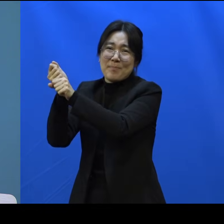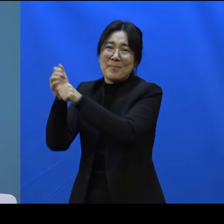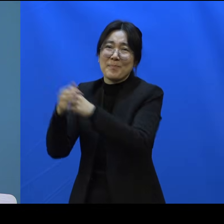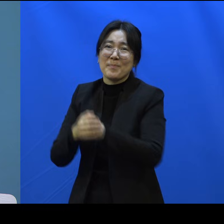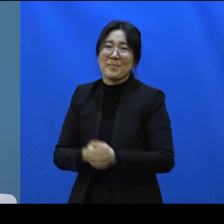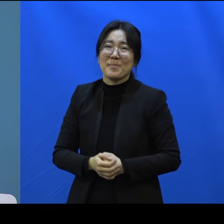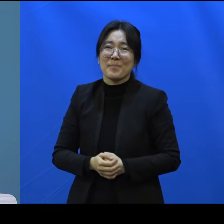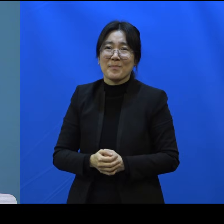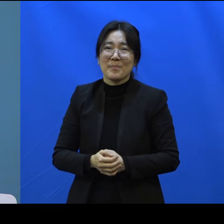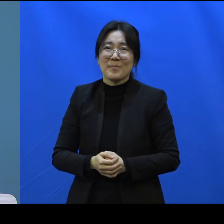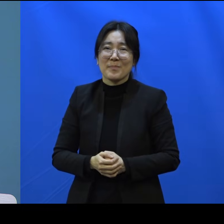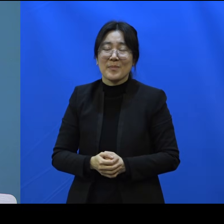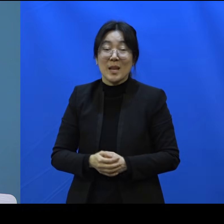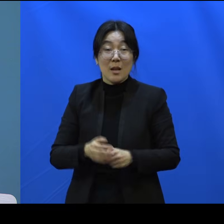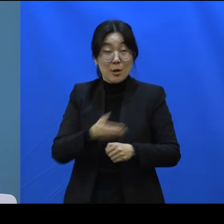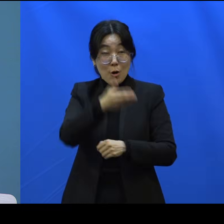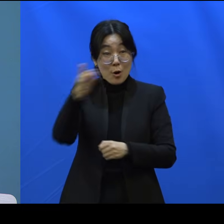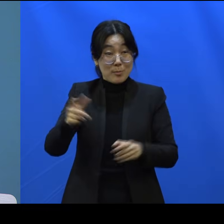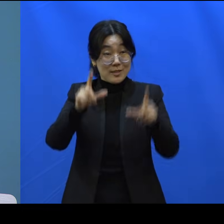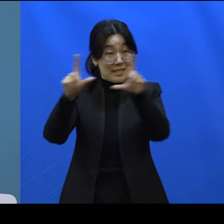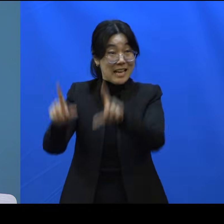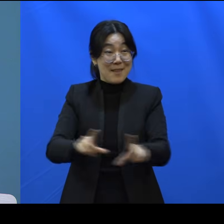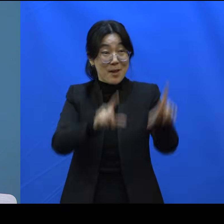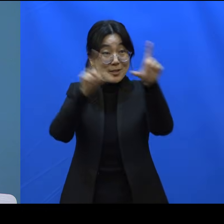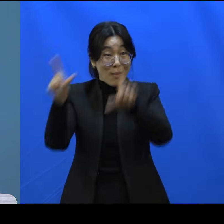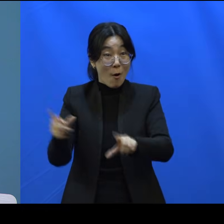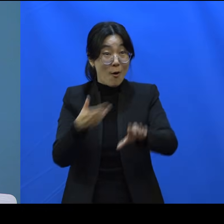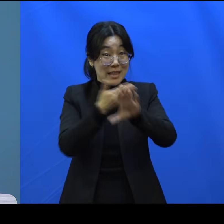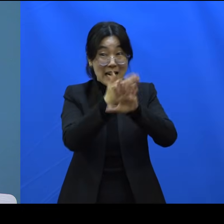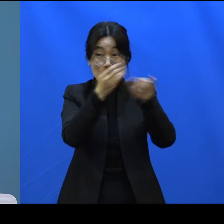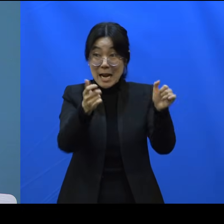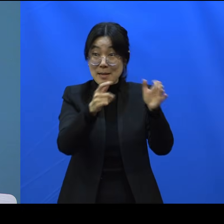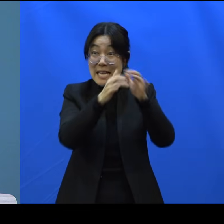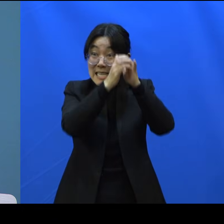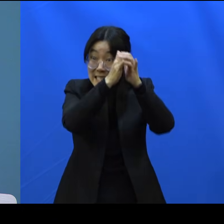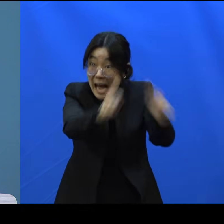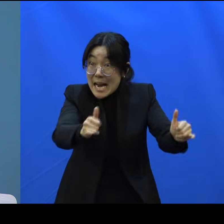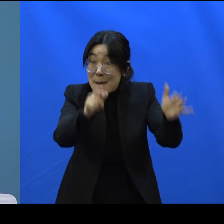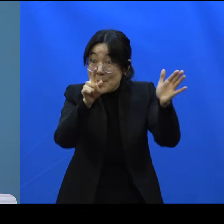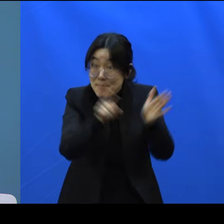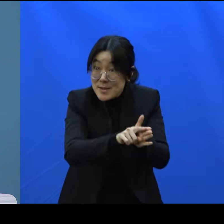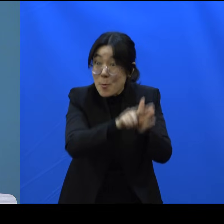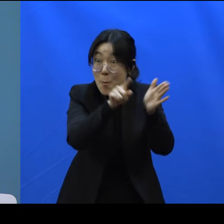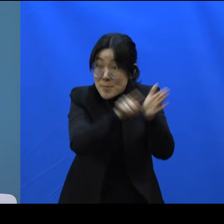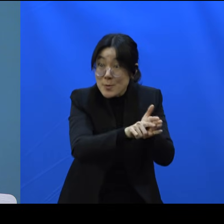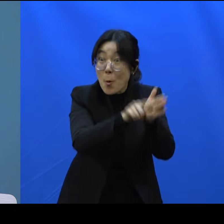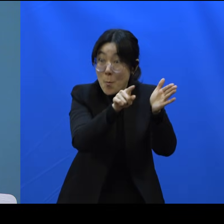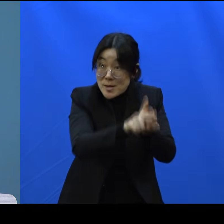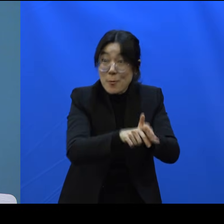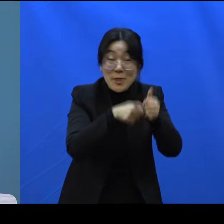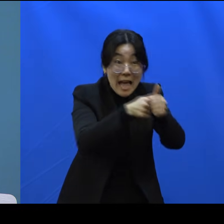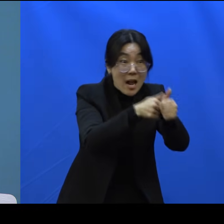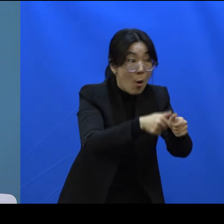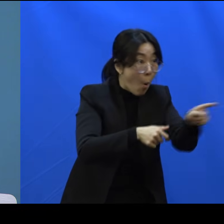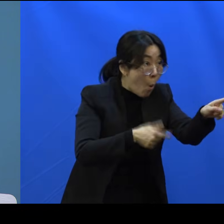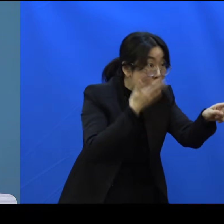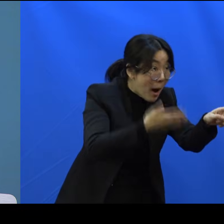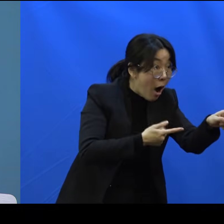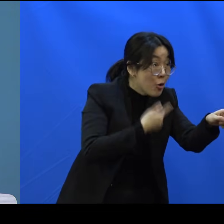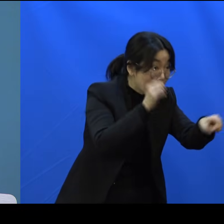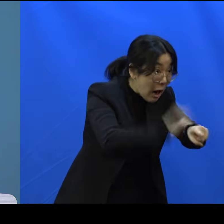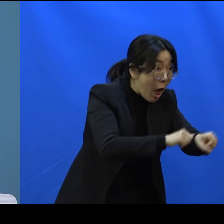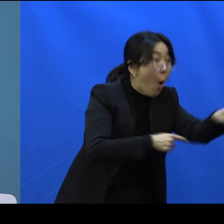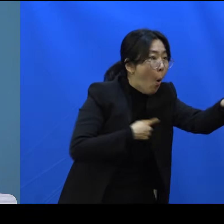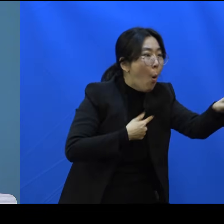고생을 많이 해야 되는 거예요. 인생이 진짜 그냥 뭐 자충우돌 해야 되는 거예요. 갈 길이 먼 거죠.